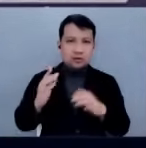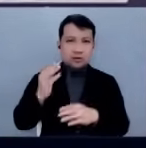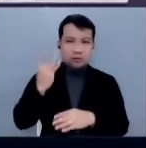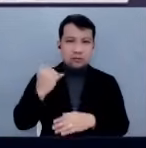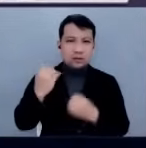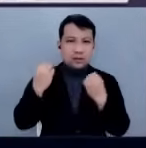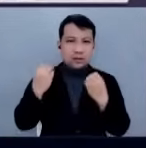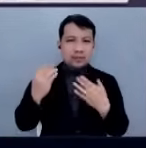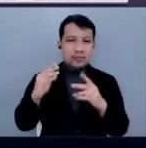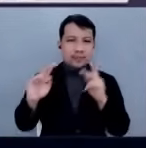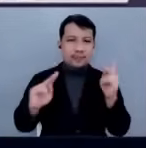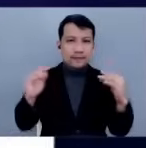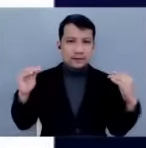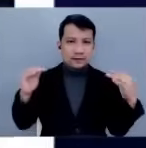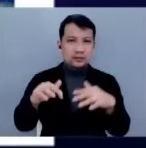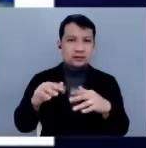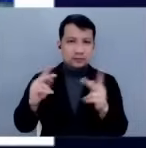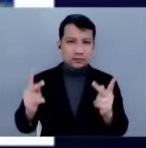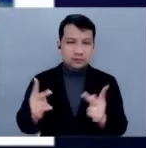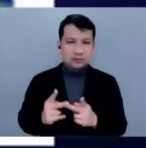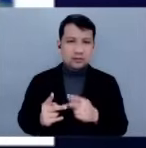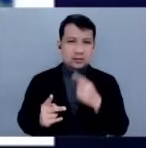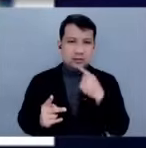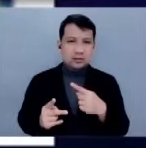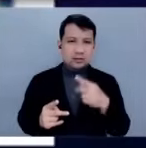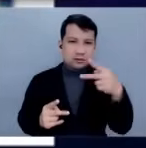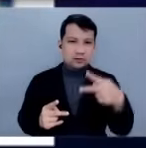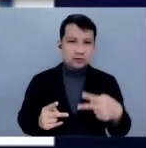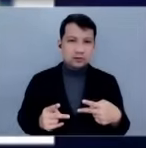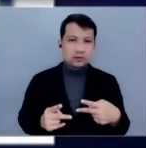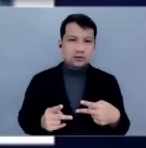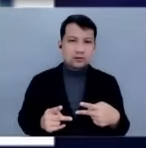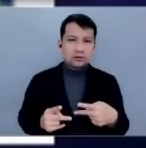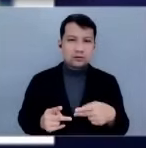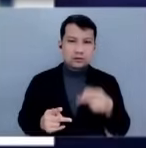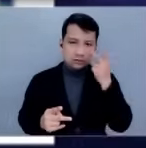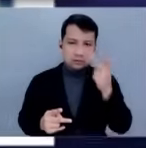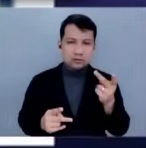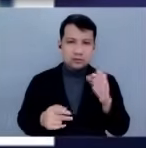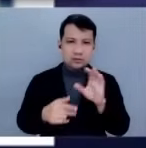ng tao sa venue. Ayon sa website ng venue na La Defense Arena,